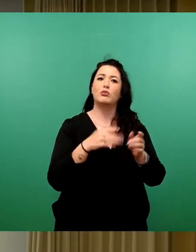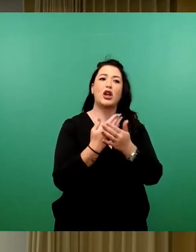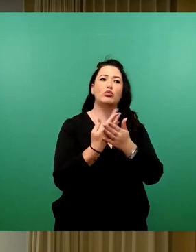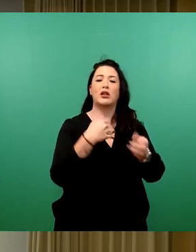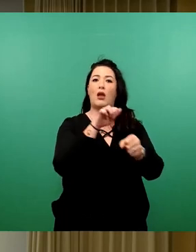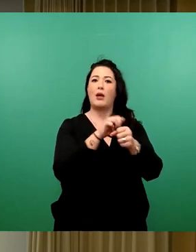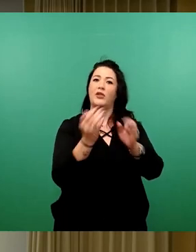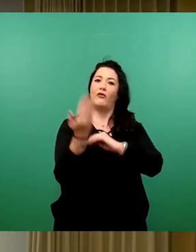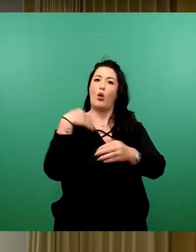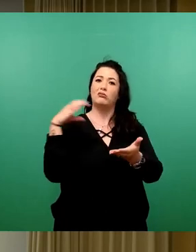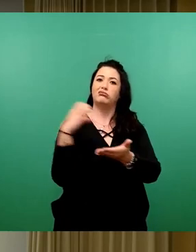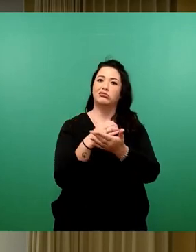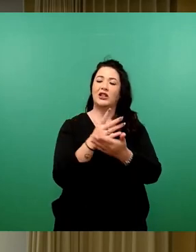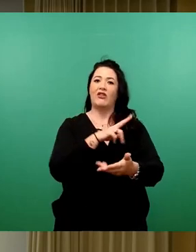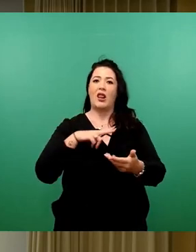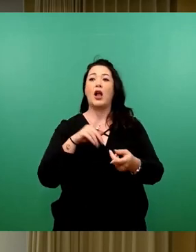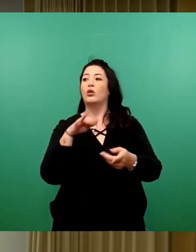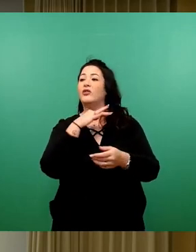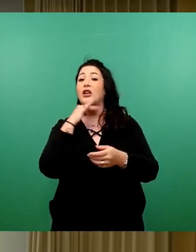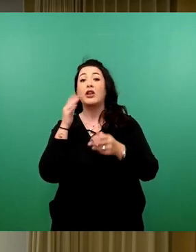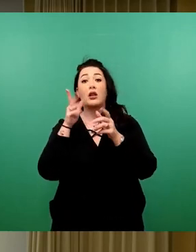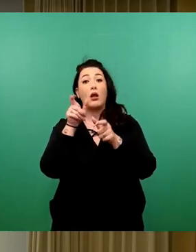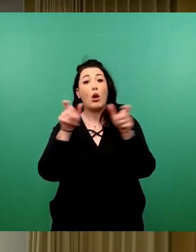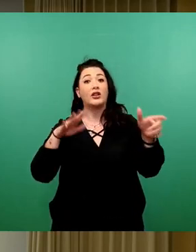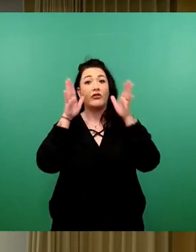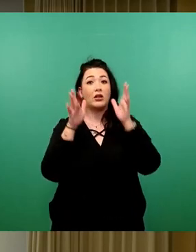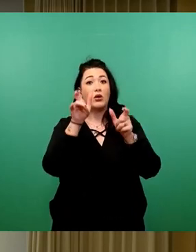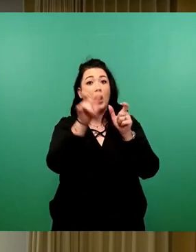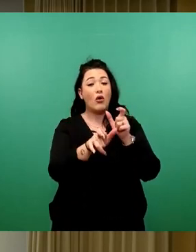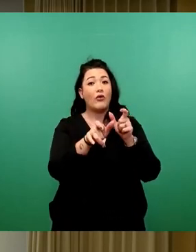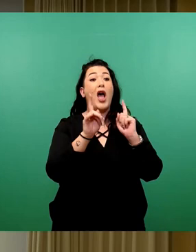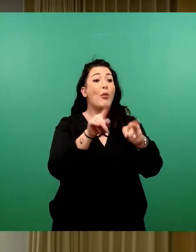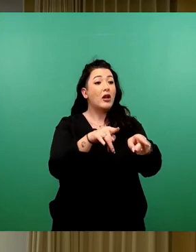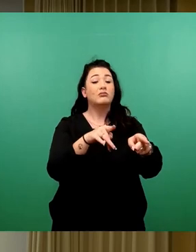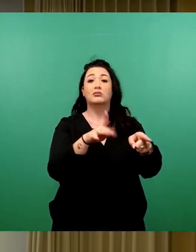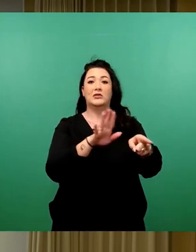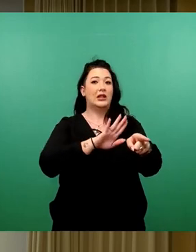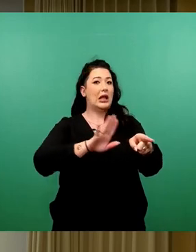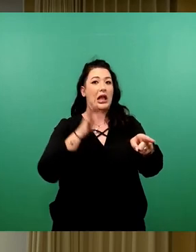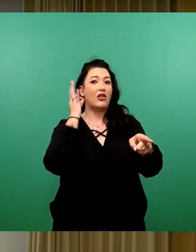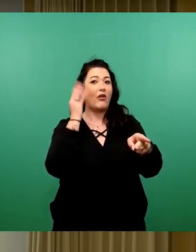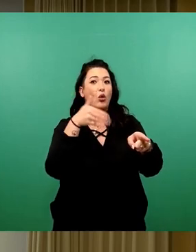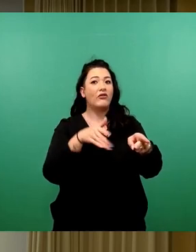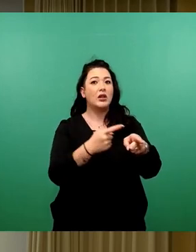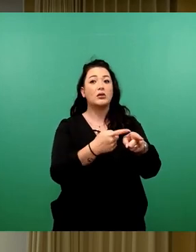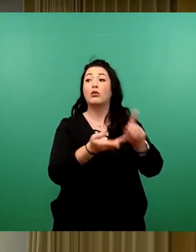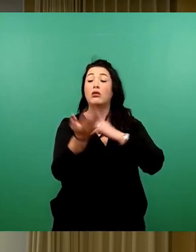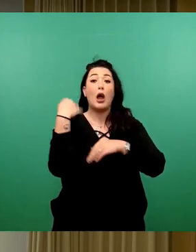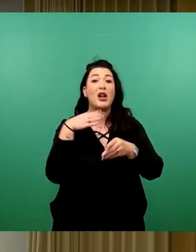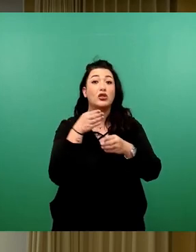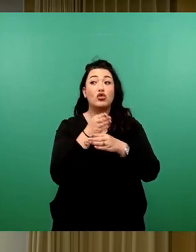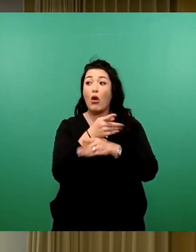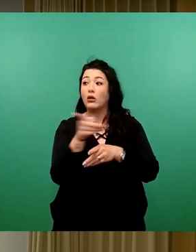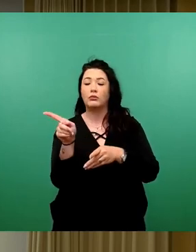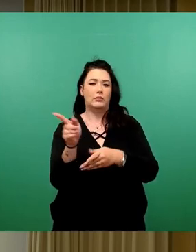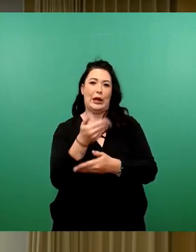das Vertrauen von ganz vielen. Leider war auch Herr Sittel keine Frau. Aber das hat damals niemanden gestört. Sie hat das in all